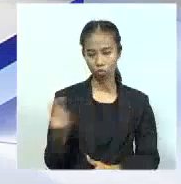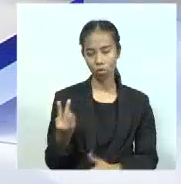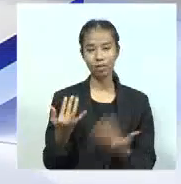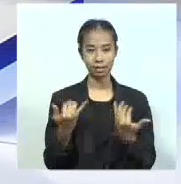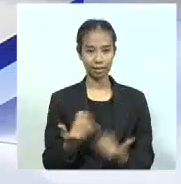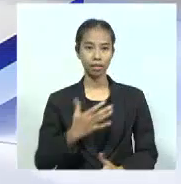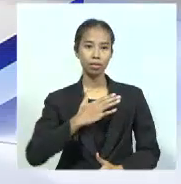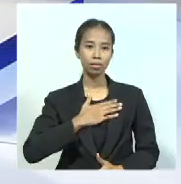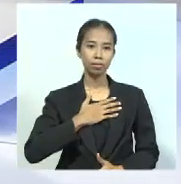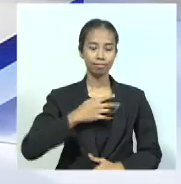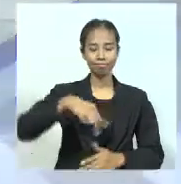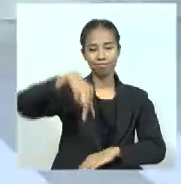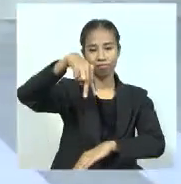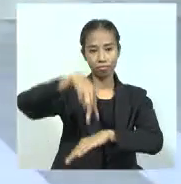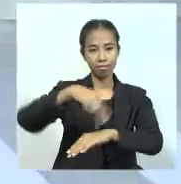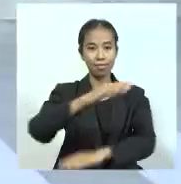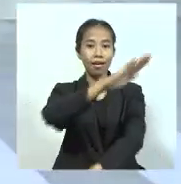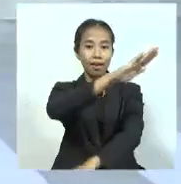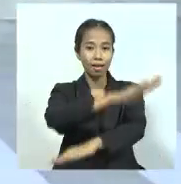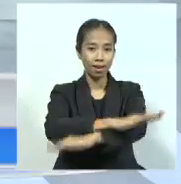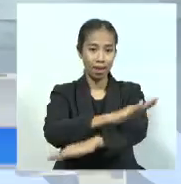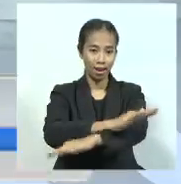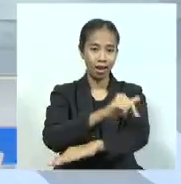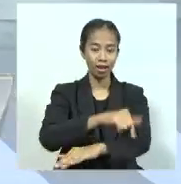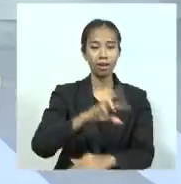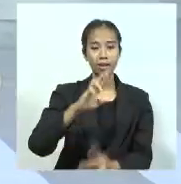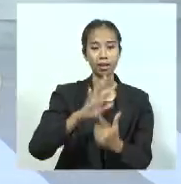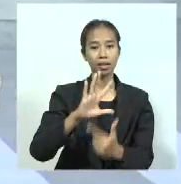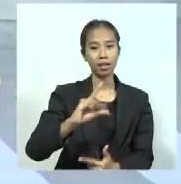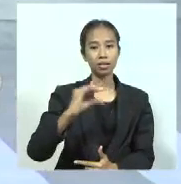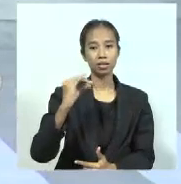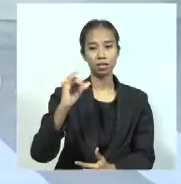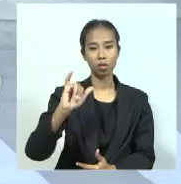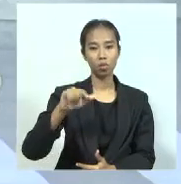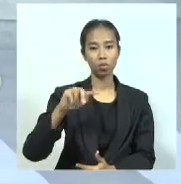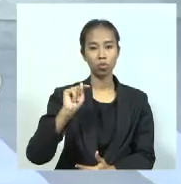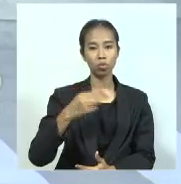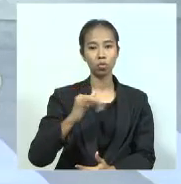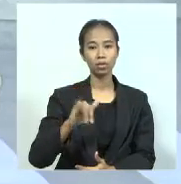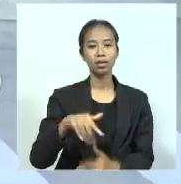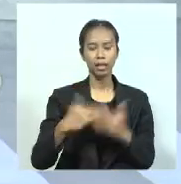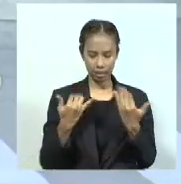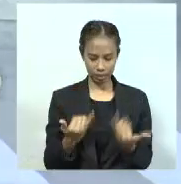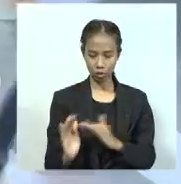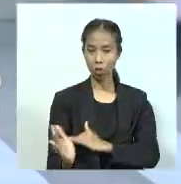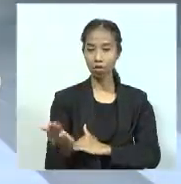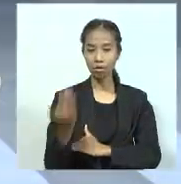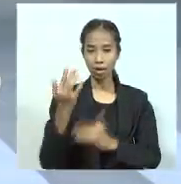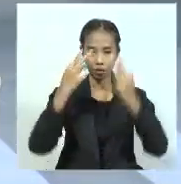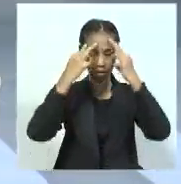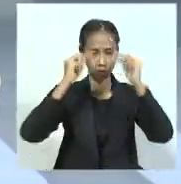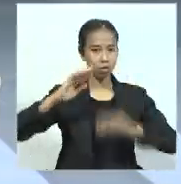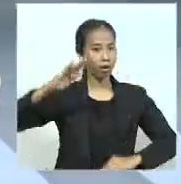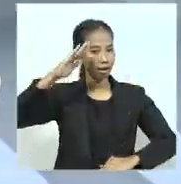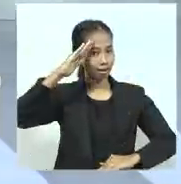ขณะนี้ผมอยู่ที่บริเวณแยกรัชโยธินครับซึ่งในช่วงเช้าที่ผ่านมาพลเอกประยุทธ์จันทร์โอชานายกรัฐมนตรีได้ดำเนินการทำพิธีเปิดอุ